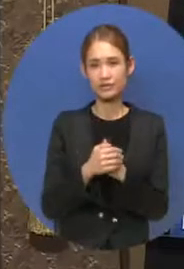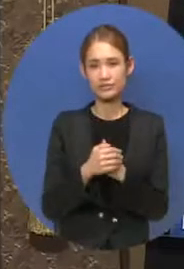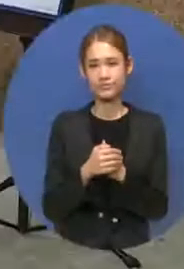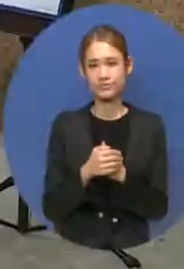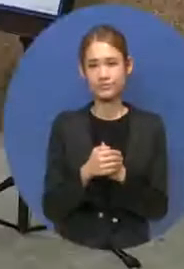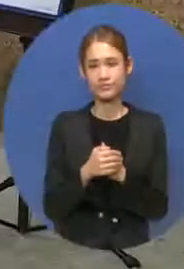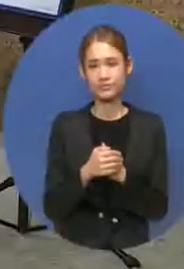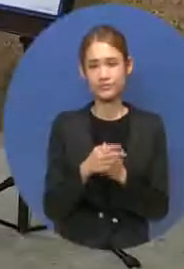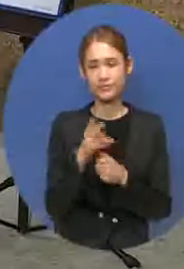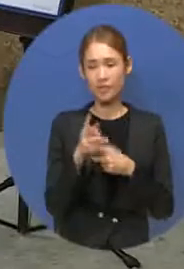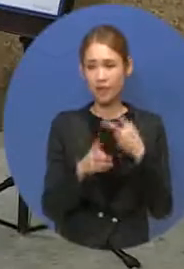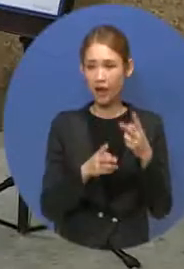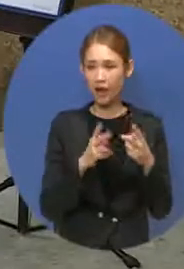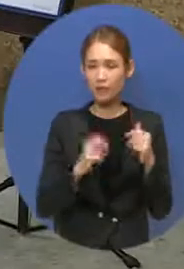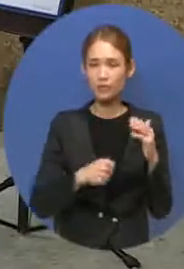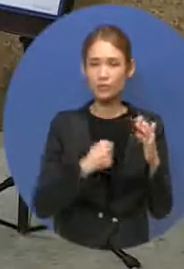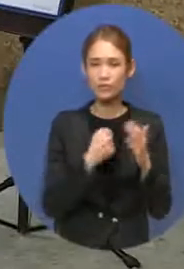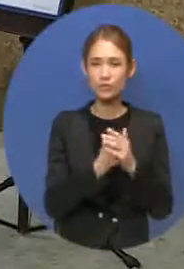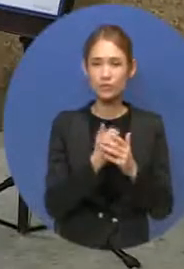그러니까 이런 그